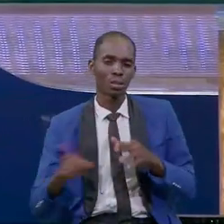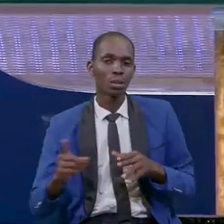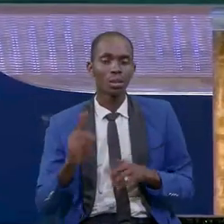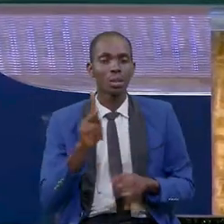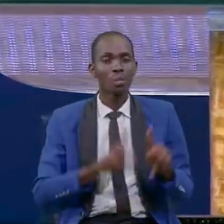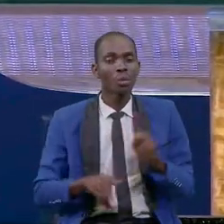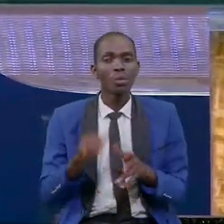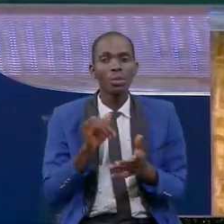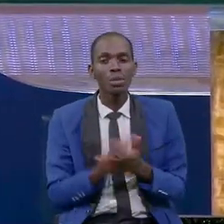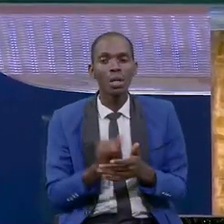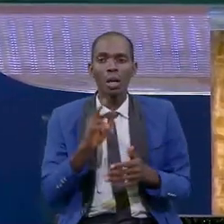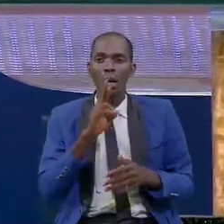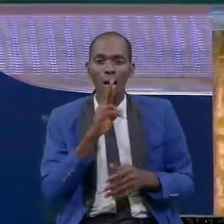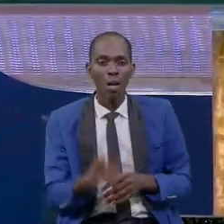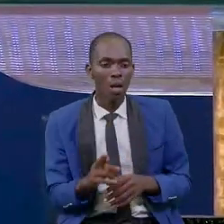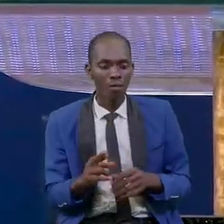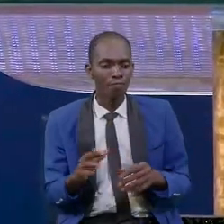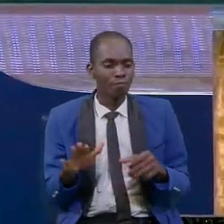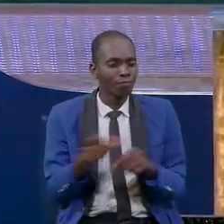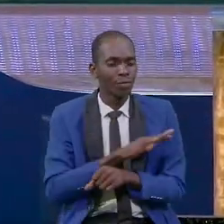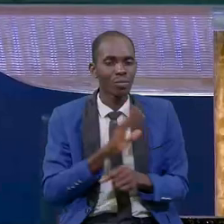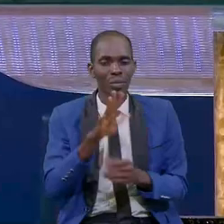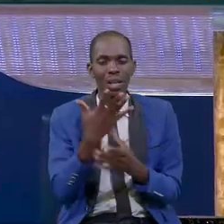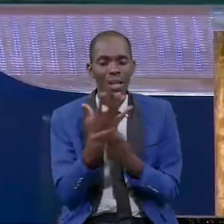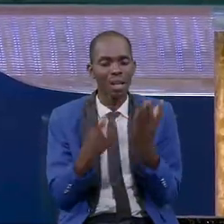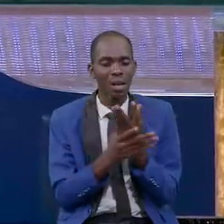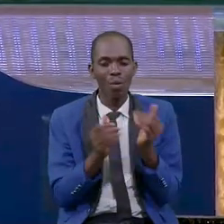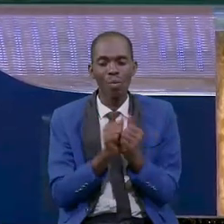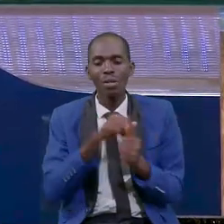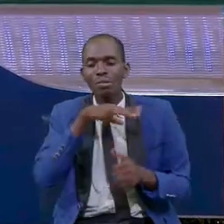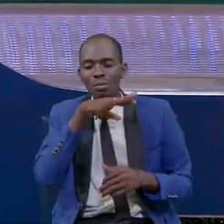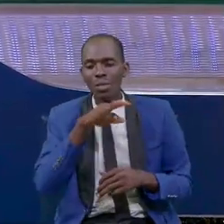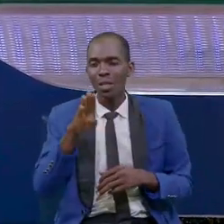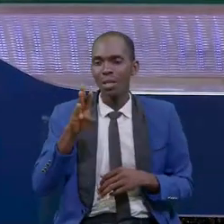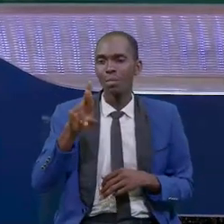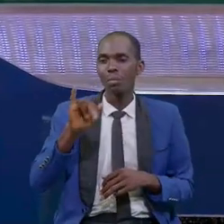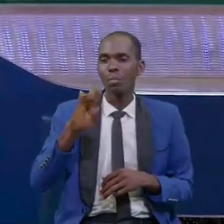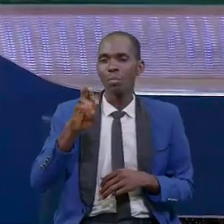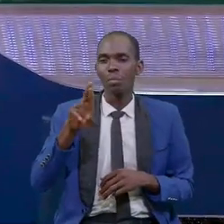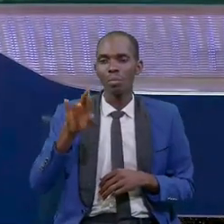échapper. Ceux qui suivent leurs mains par la corruption,